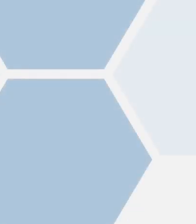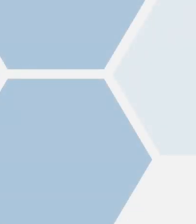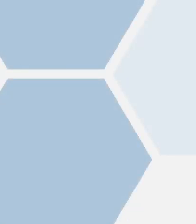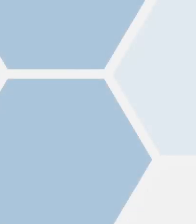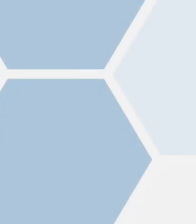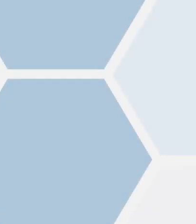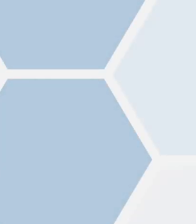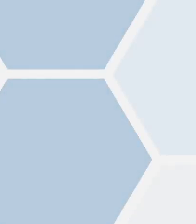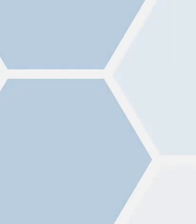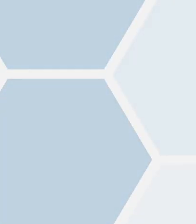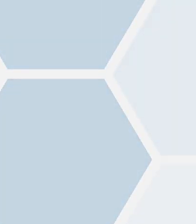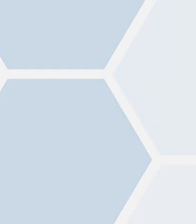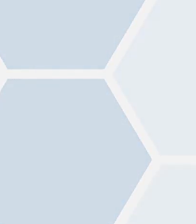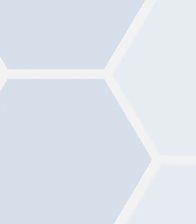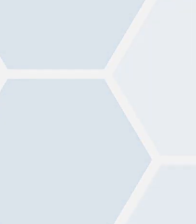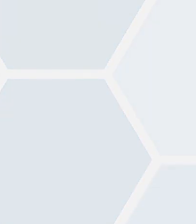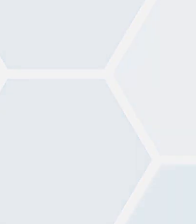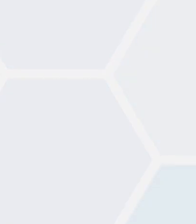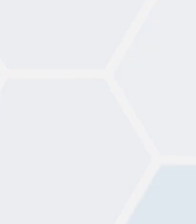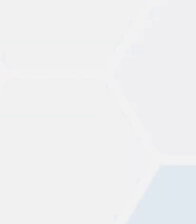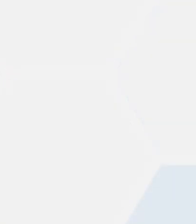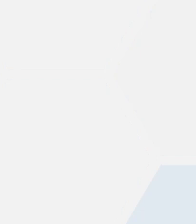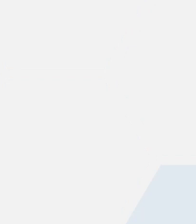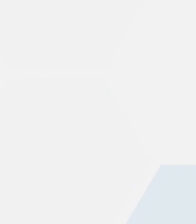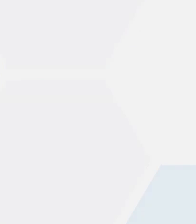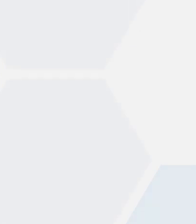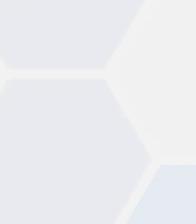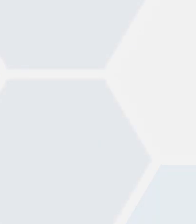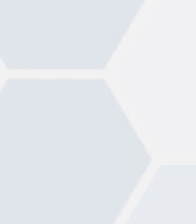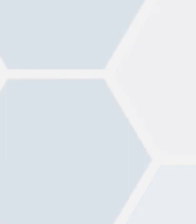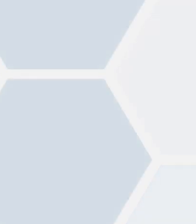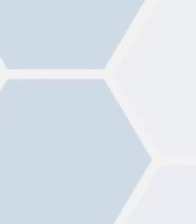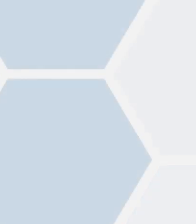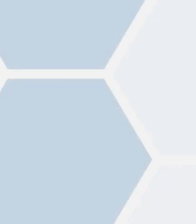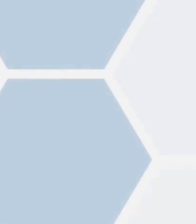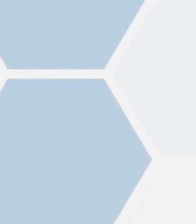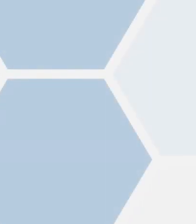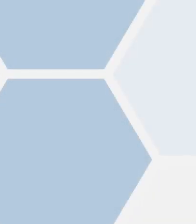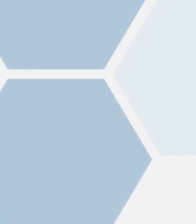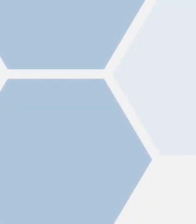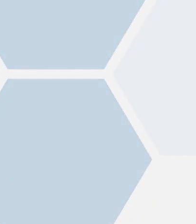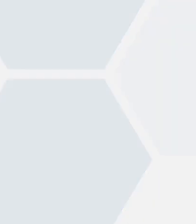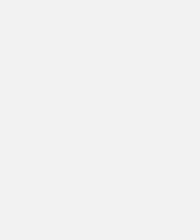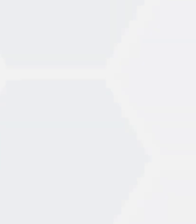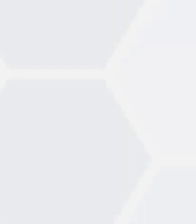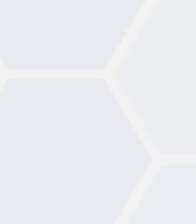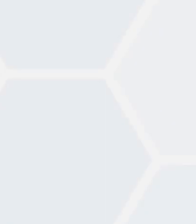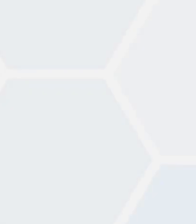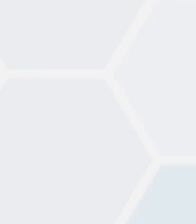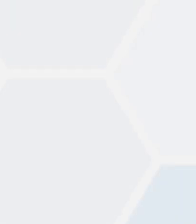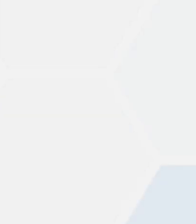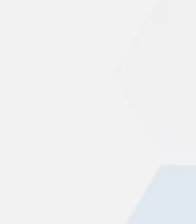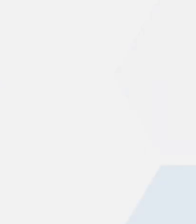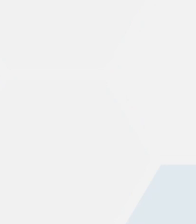हे 45 देशामध्ये 1 मिलियन महिलांसोबत, ग्रामीण आणि